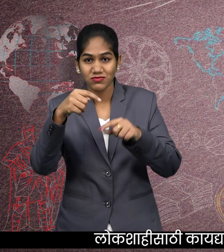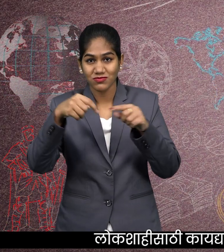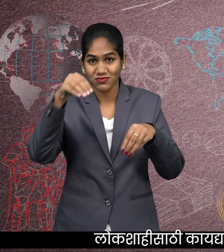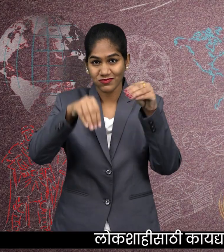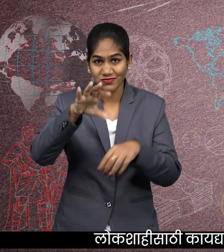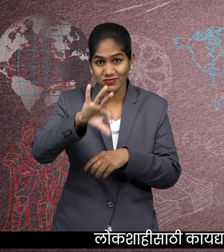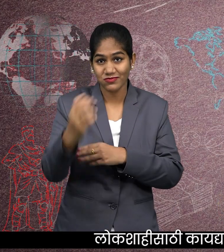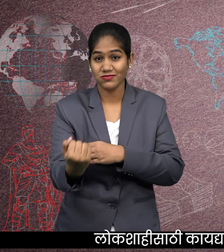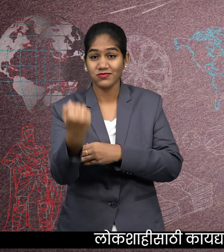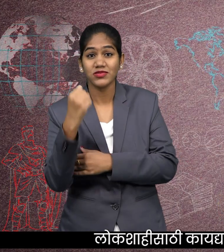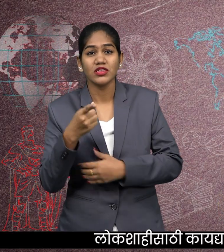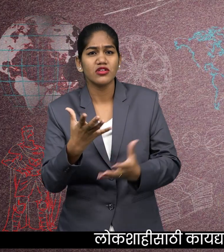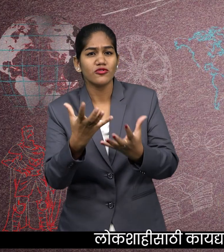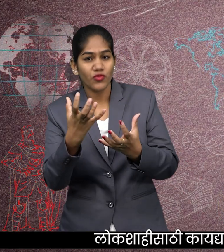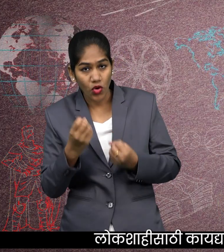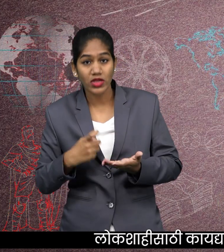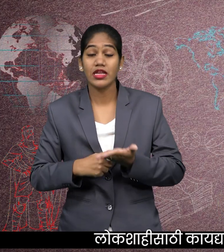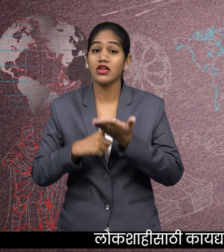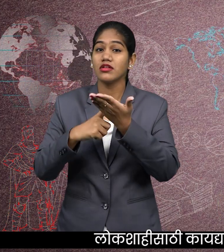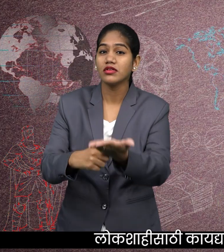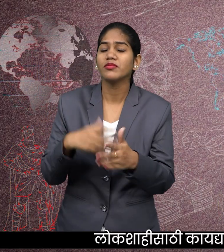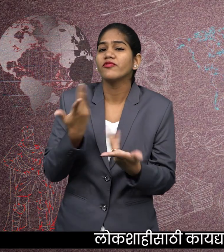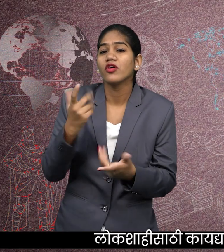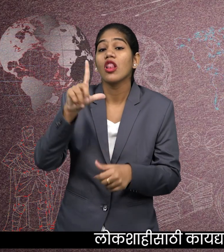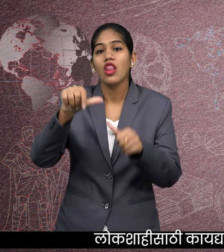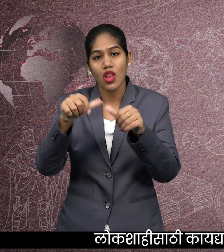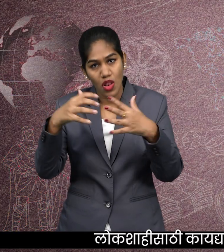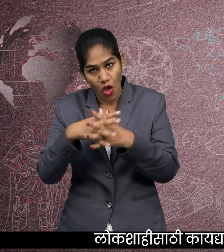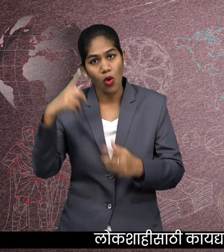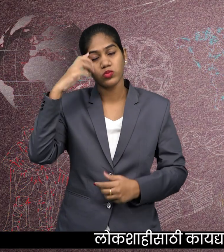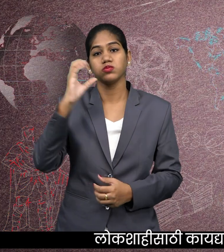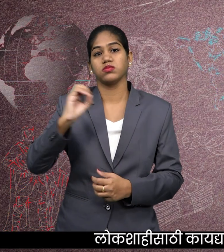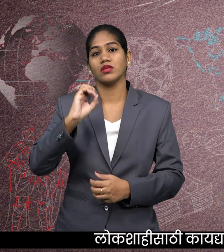लोकशाहीसाठी कायद्याचा मताचा आदर करणे आवश्यक आहे.